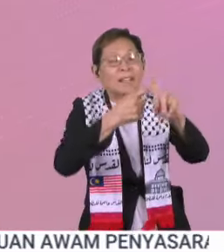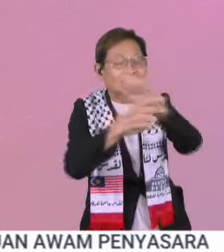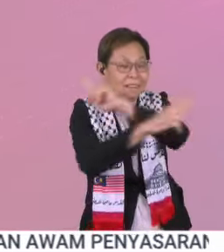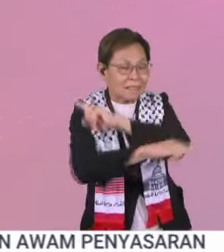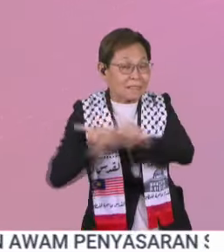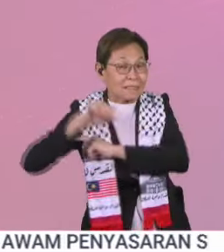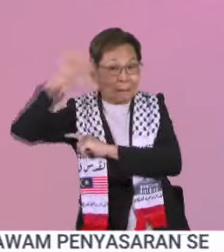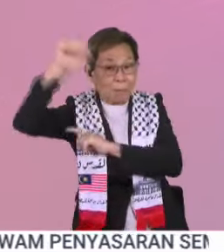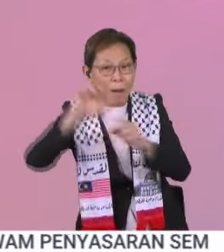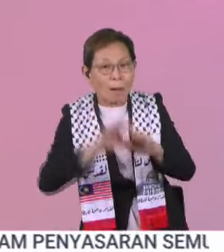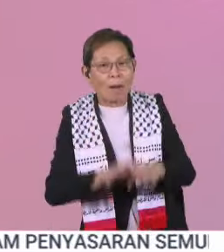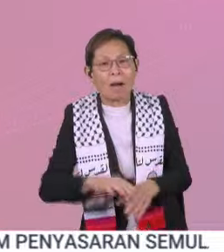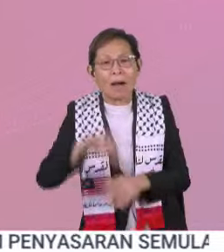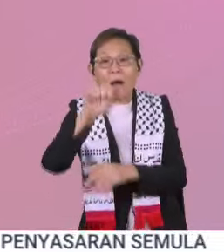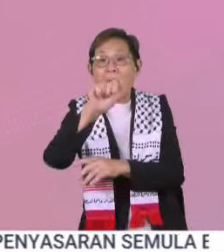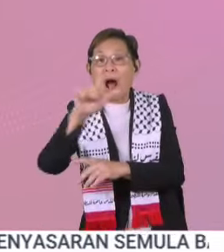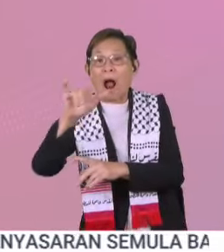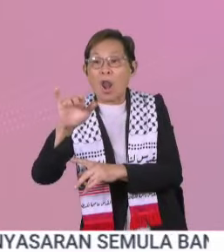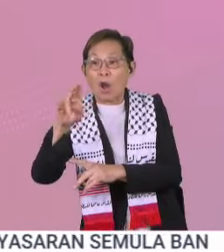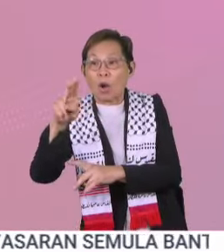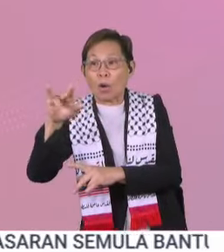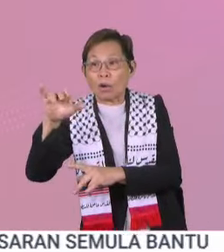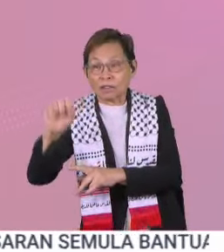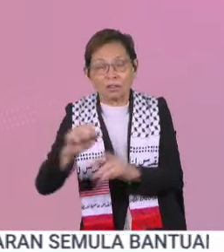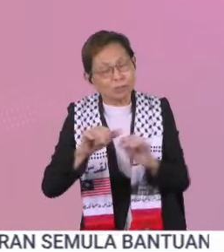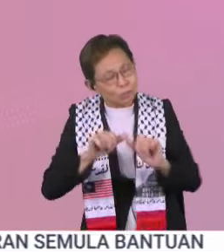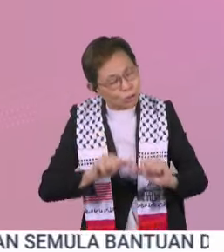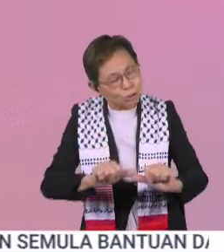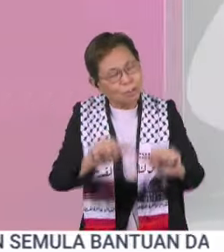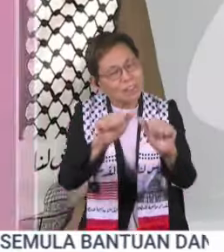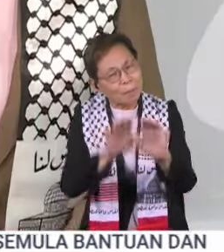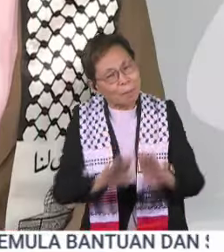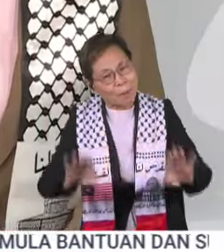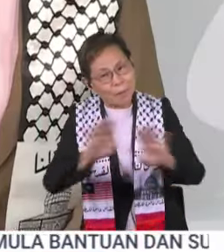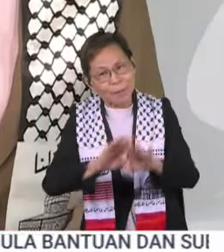bawah Bayo ritah lous Malik teruskan dengan